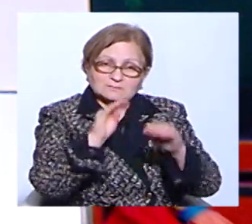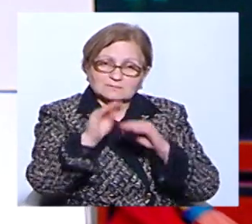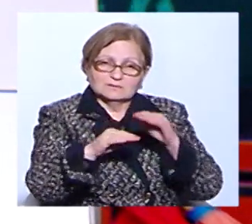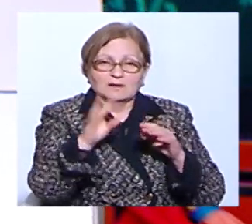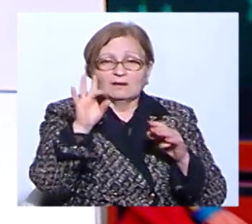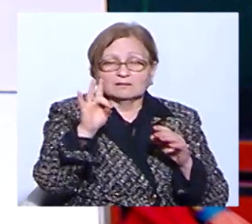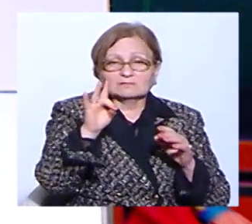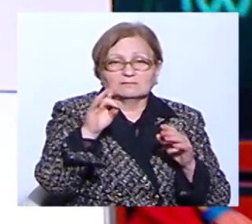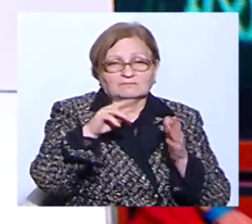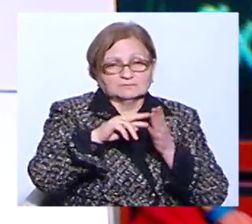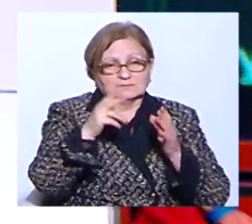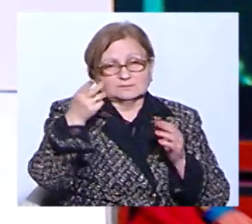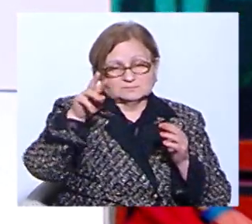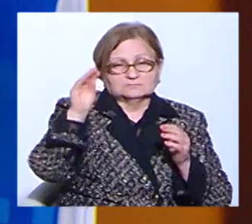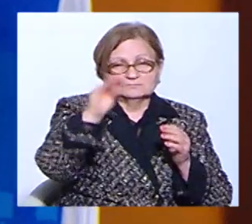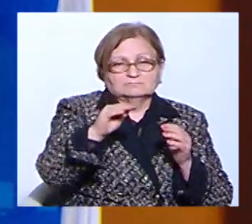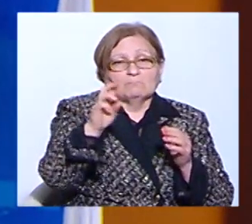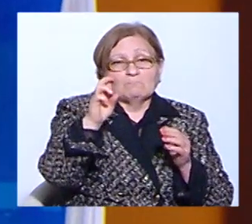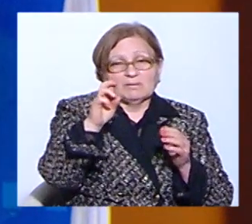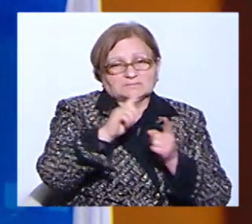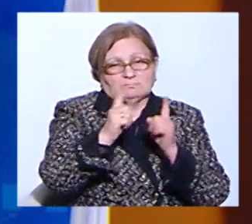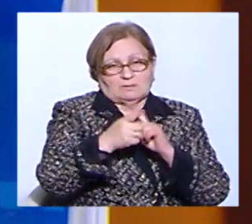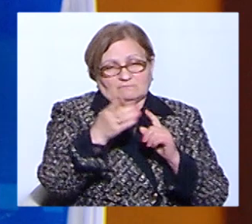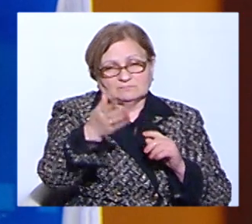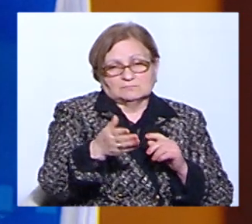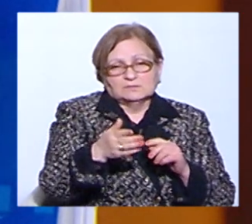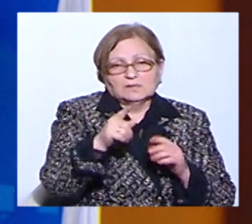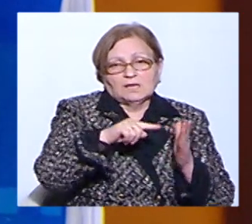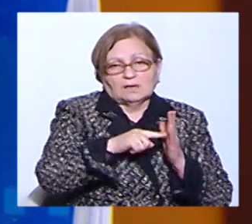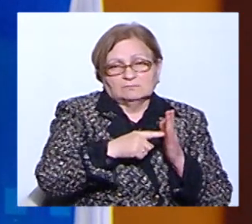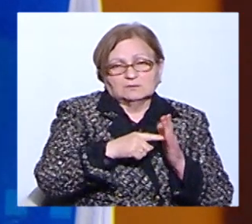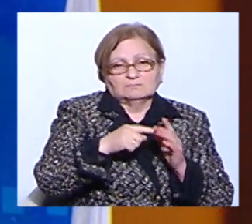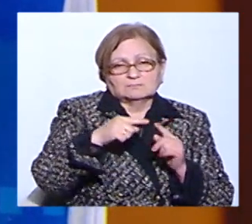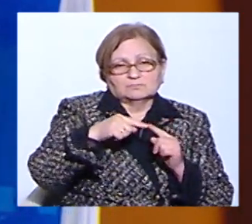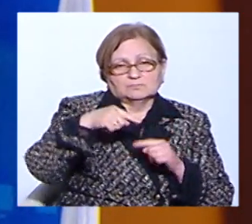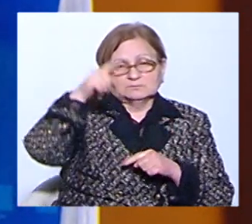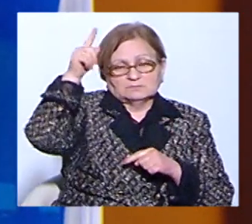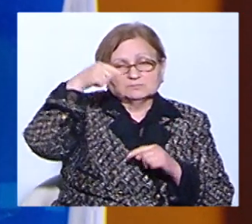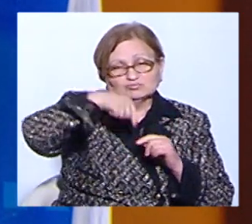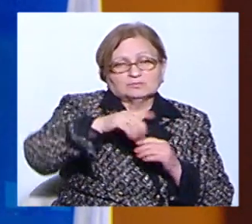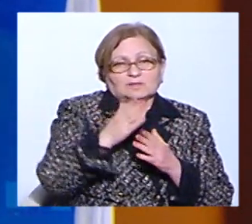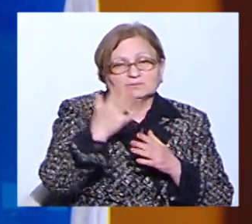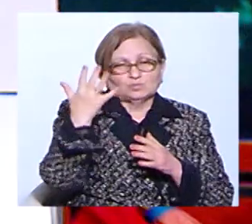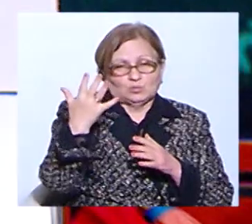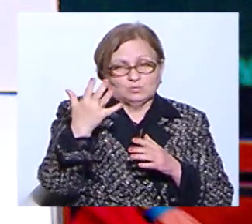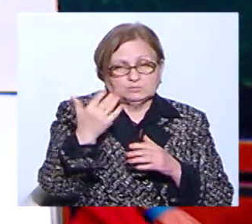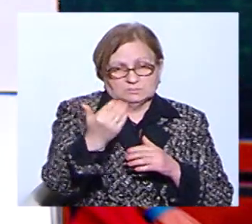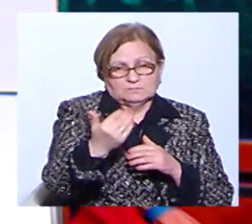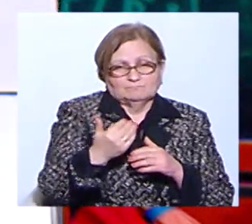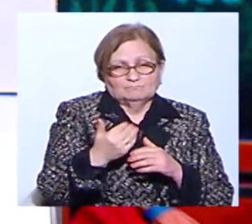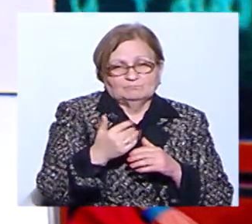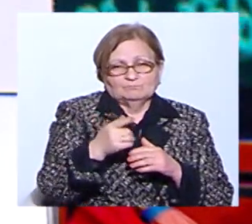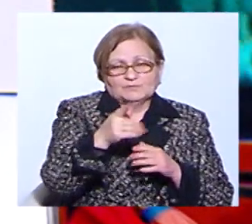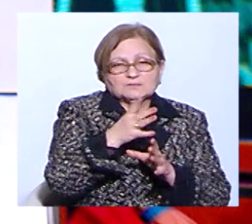r კვადრატი, ჯდება b კვადრატის სახით. და გამრავლებული სიმაღლეზე, რაც არის 5. შესაბამისად